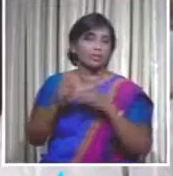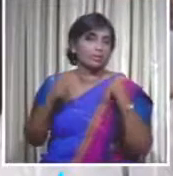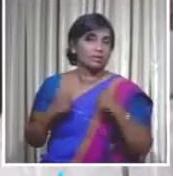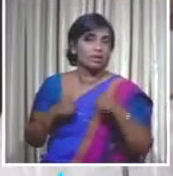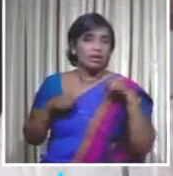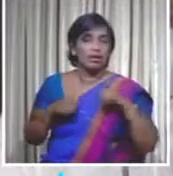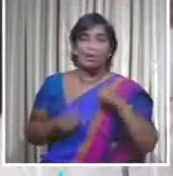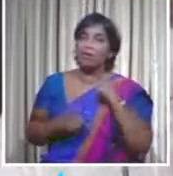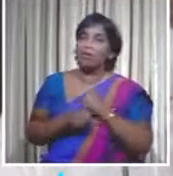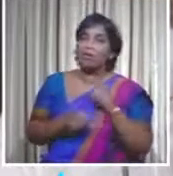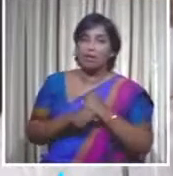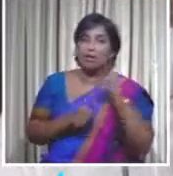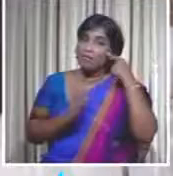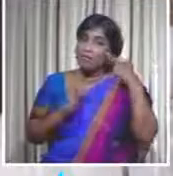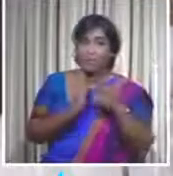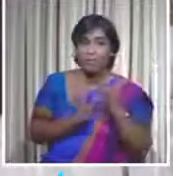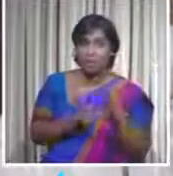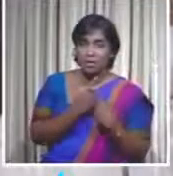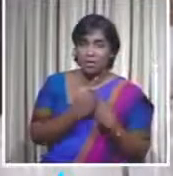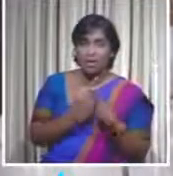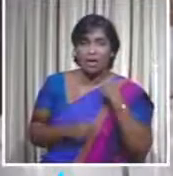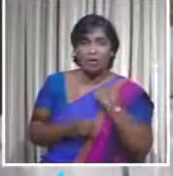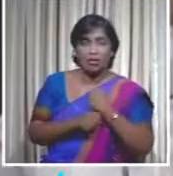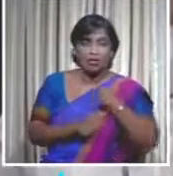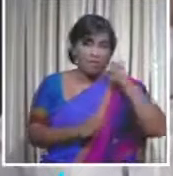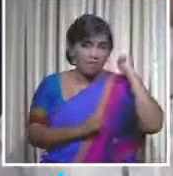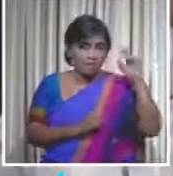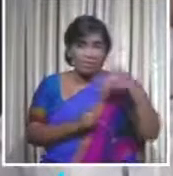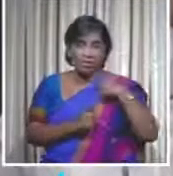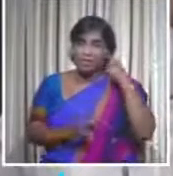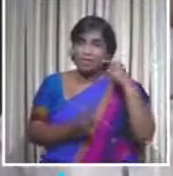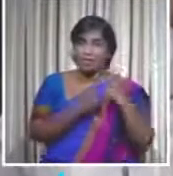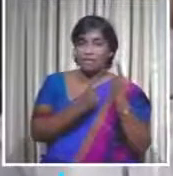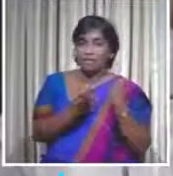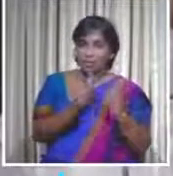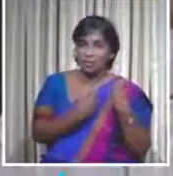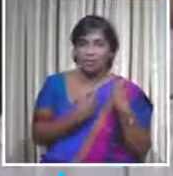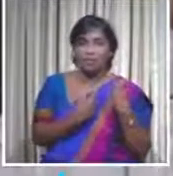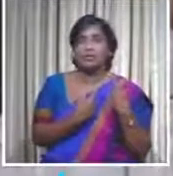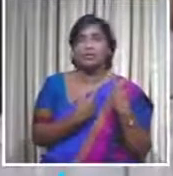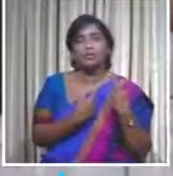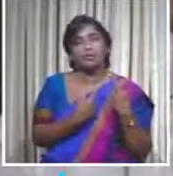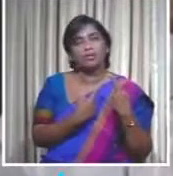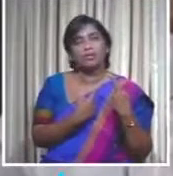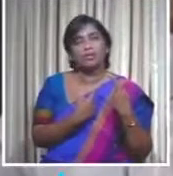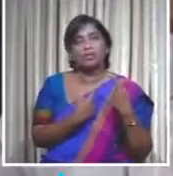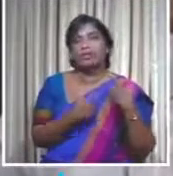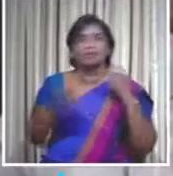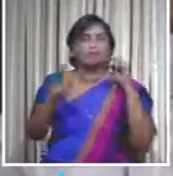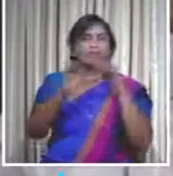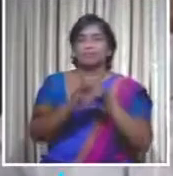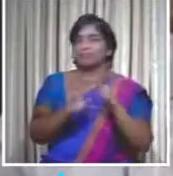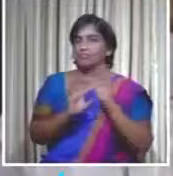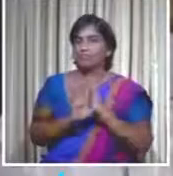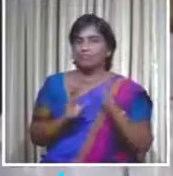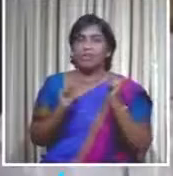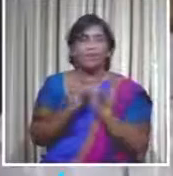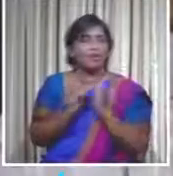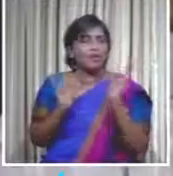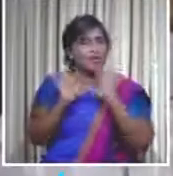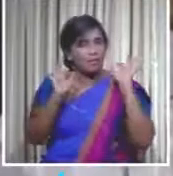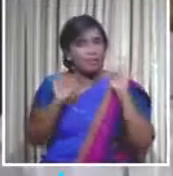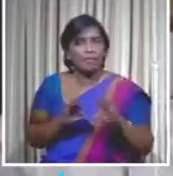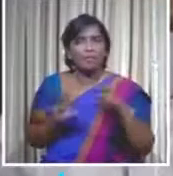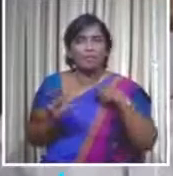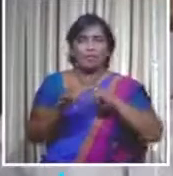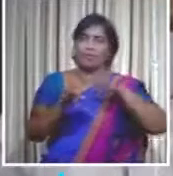යා ආණ්ඩුවේ ඒවා විභාග කරයිද ආණ්ඩුවට විරුද්ධ වෙන චෝදනා විභාග කරයිද එතනට කවුරුවත් යන්නේත් නැහැ එහෙම කරන්න එපා දැන් එතුමා